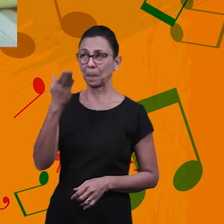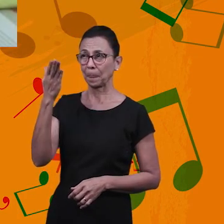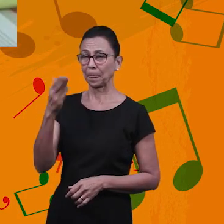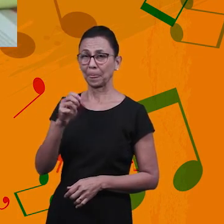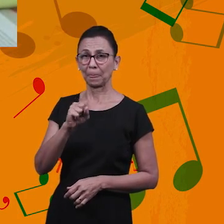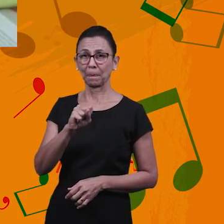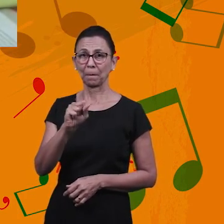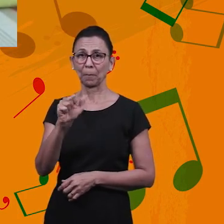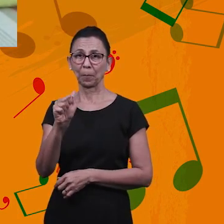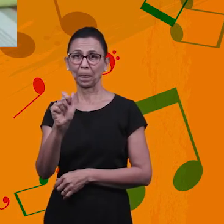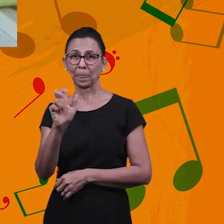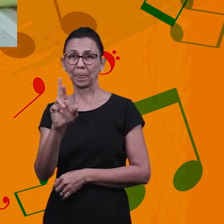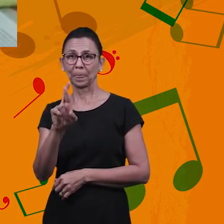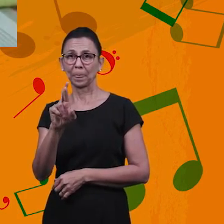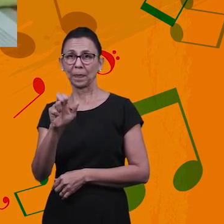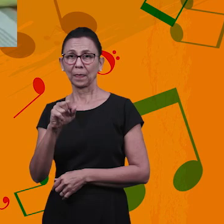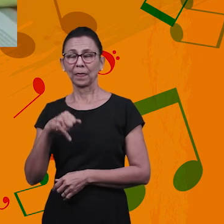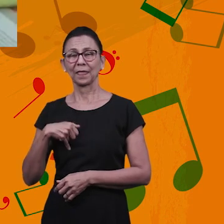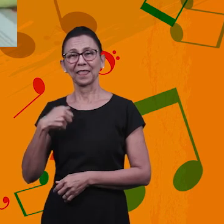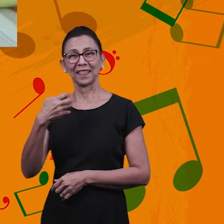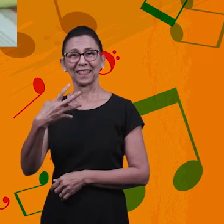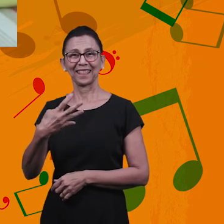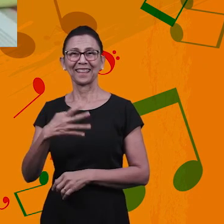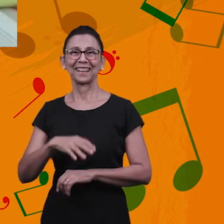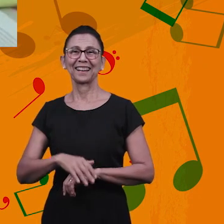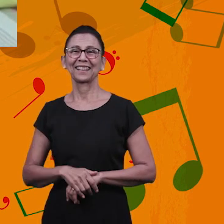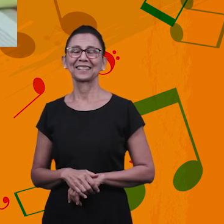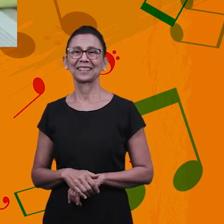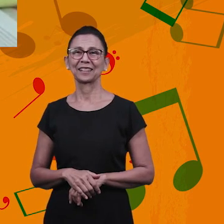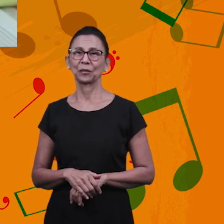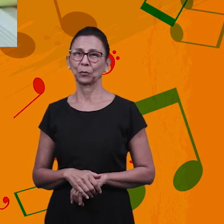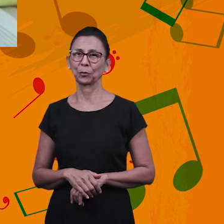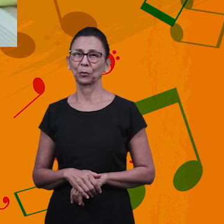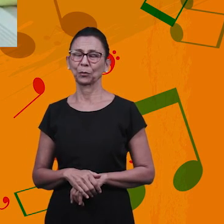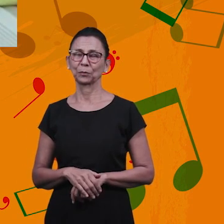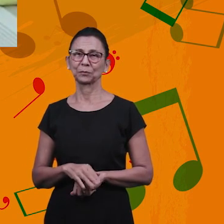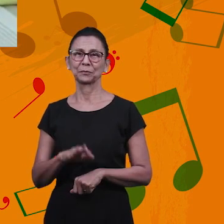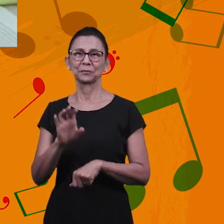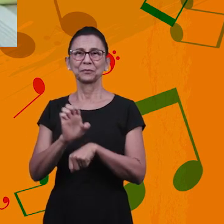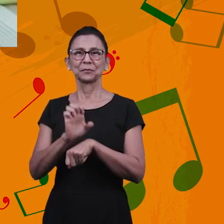Voici la petite Sarah de 4 ans de Jundiaí, São Paulo.